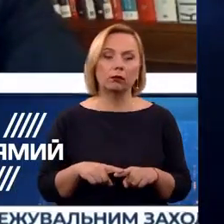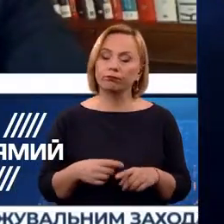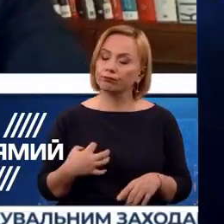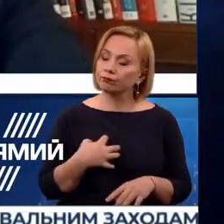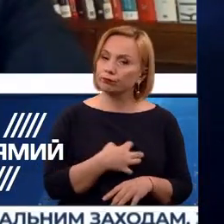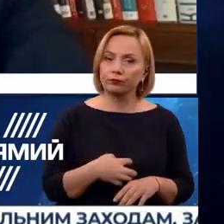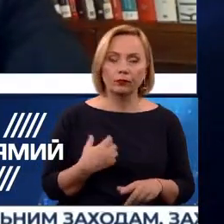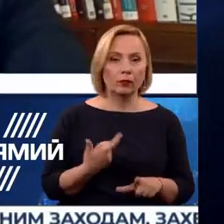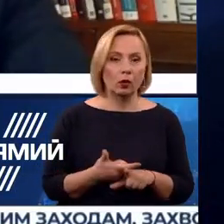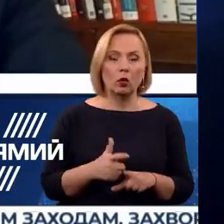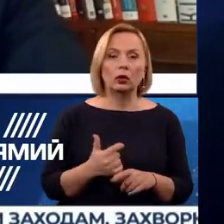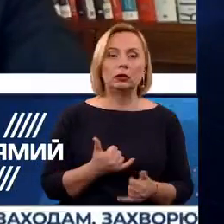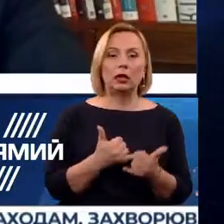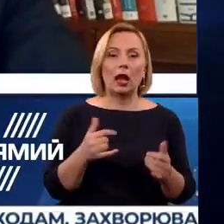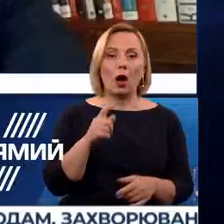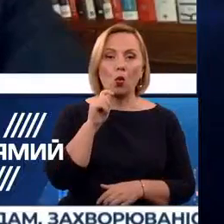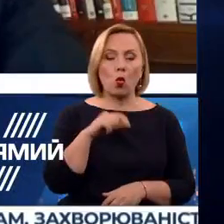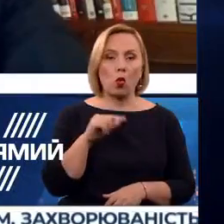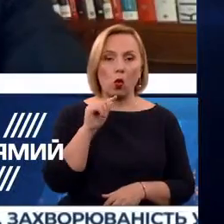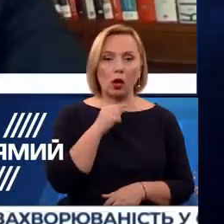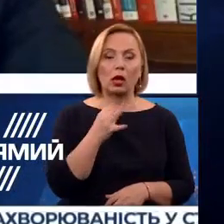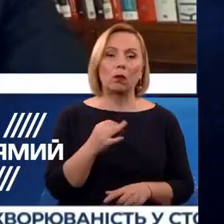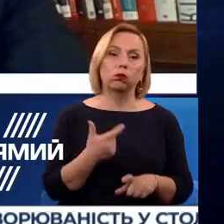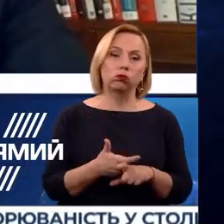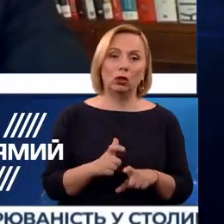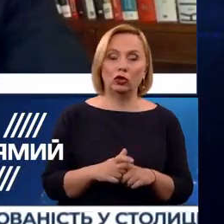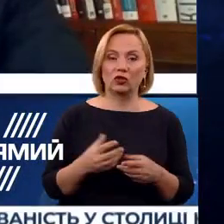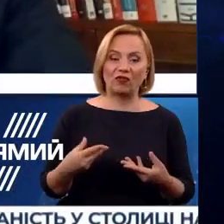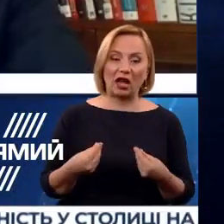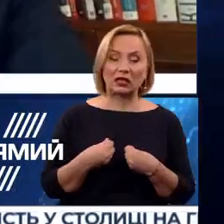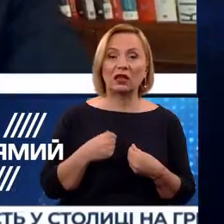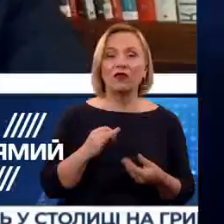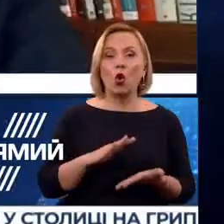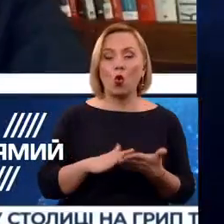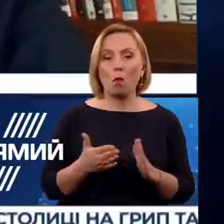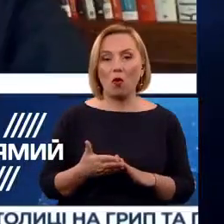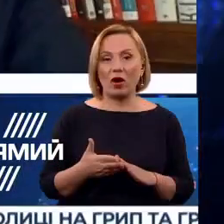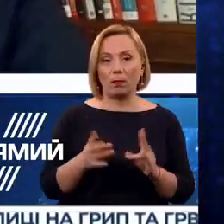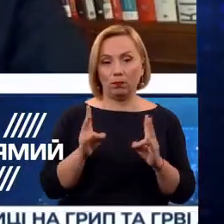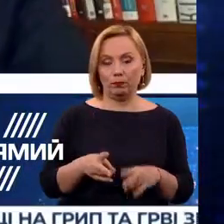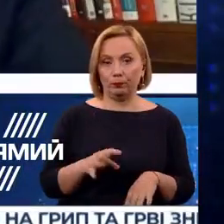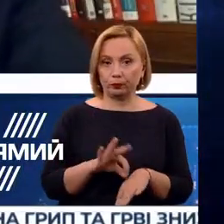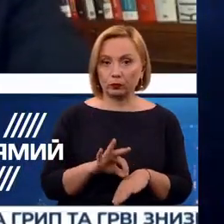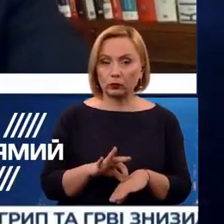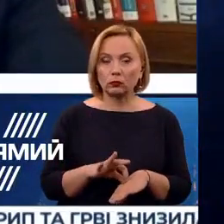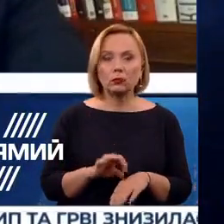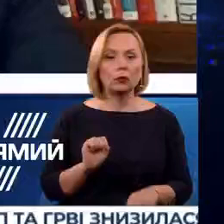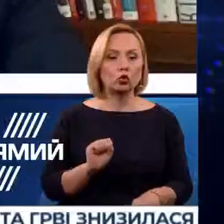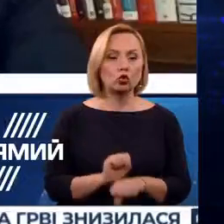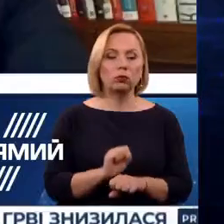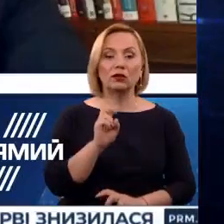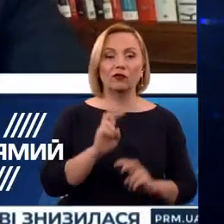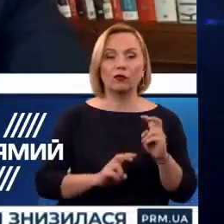для української економіки, а по-друге, він найбільш вразливий в умовах пандемії. Тому що зупинилися в основному виробництва,